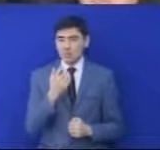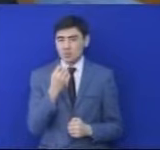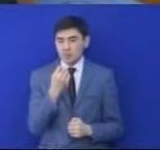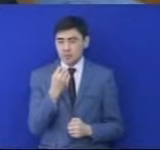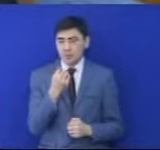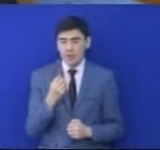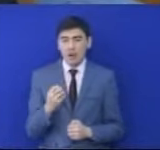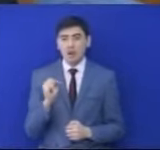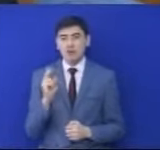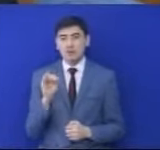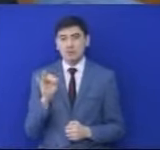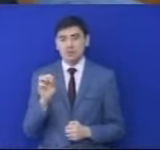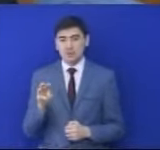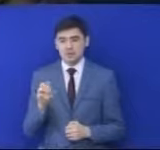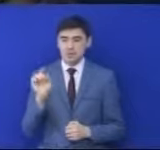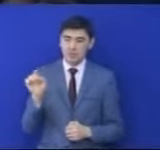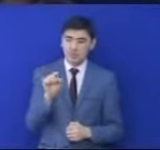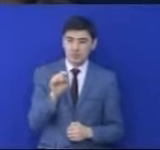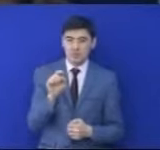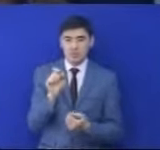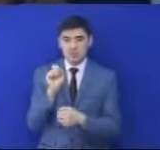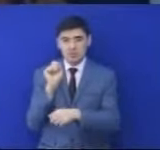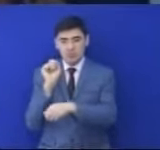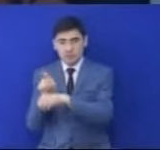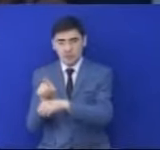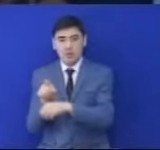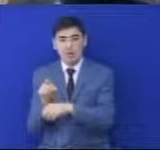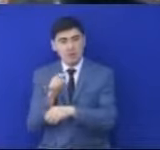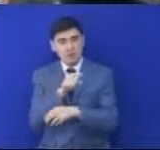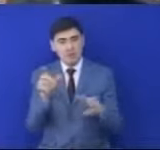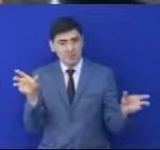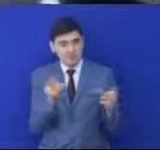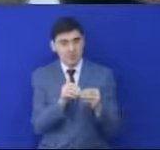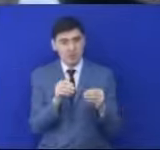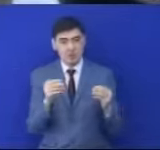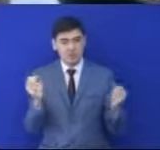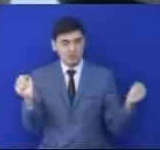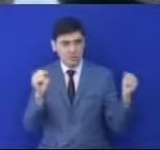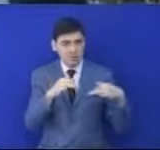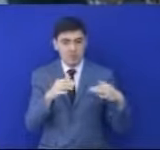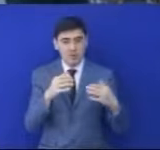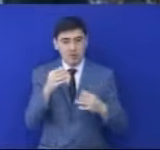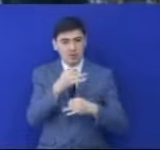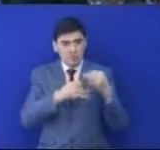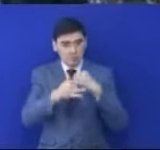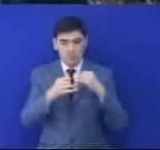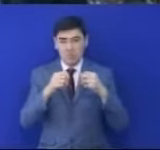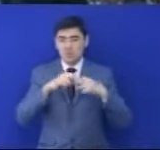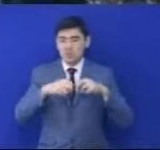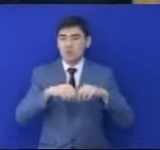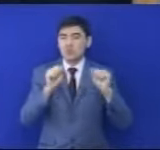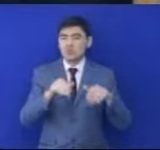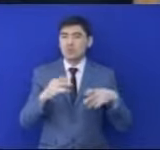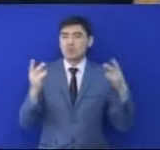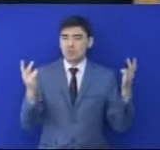шаһар басшысы бөлім жетекшісіне тұрғындармен арнайы жиын өткізуді тапсырды. Түсіндірме жұмыстарын жүргізіп, мәселені бір жақты ету керек.